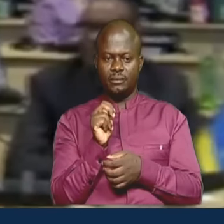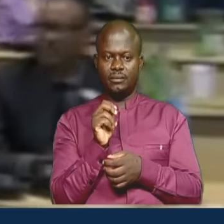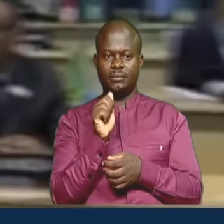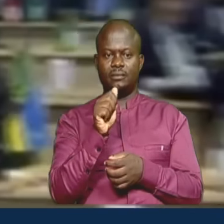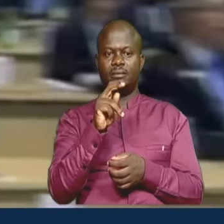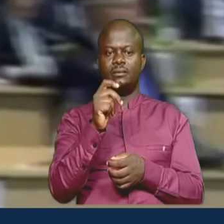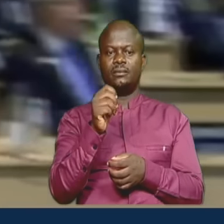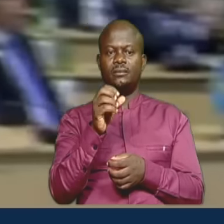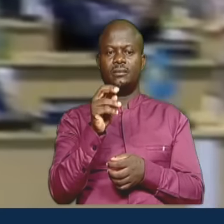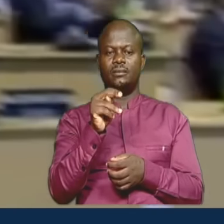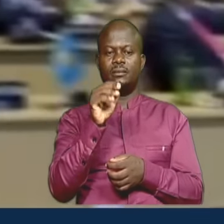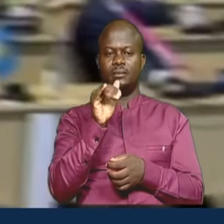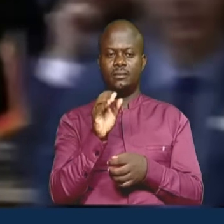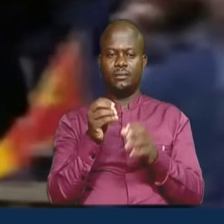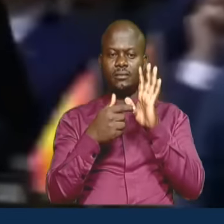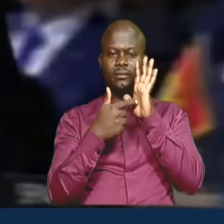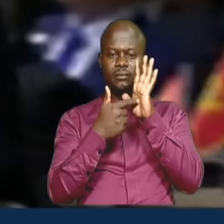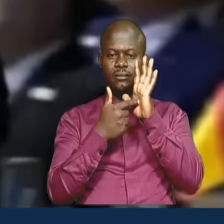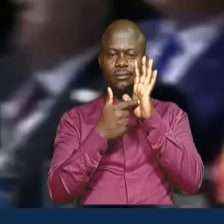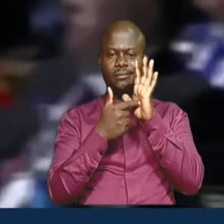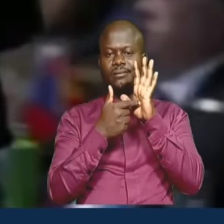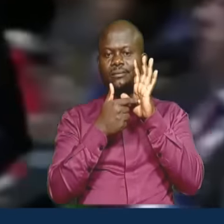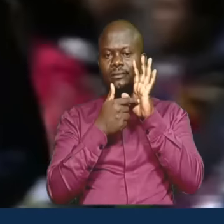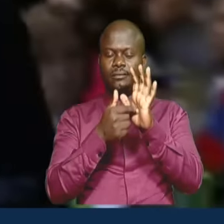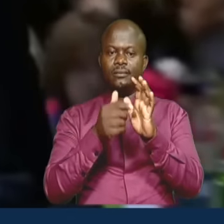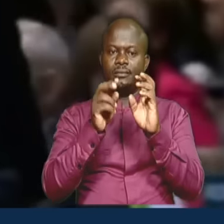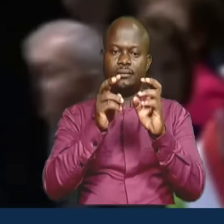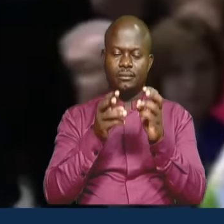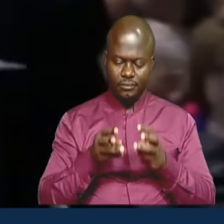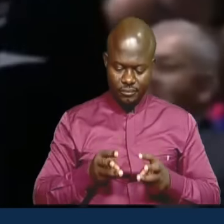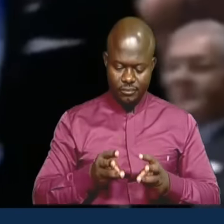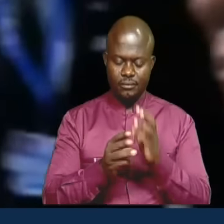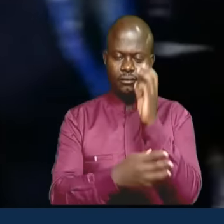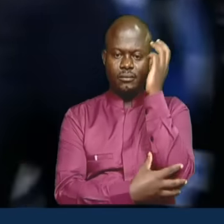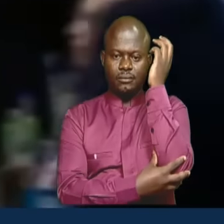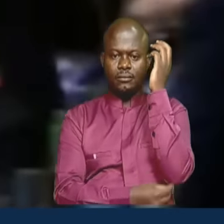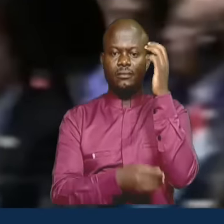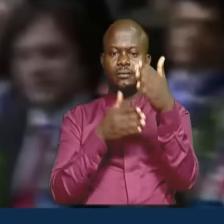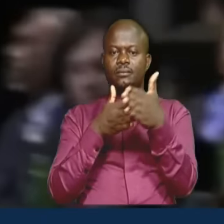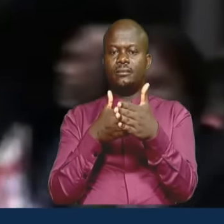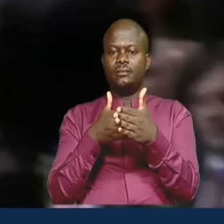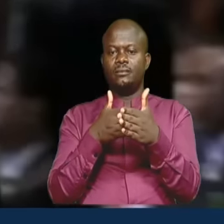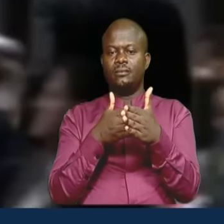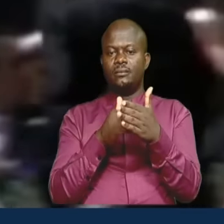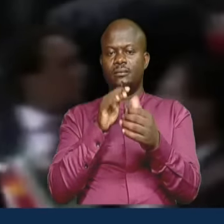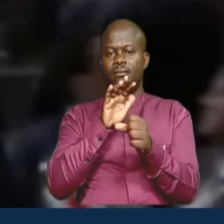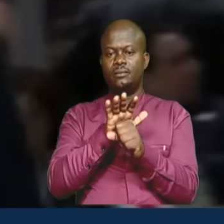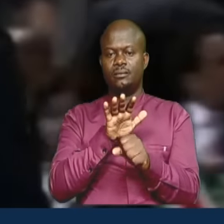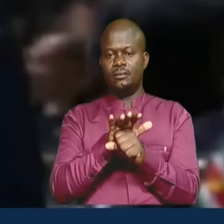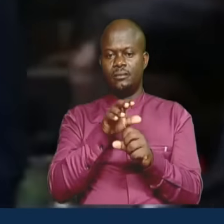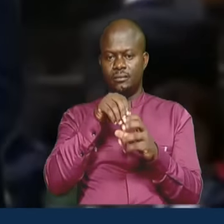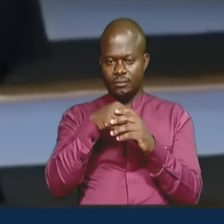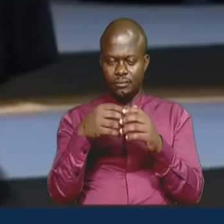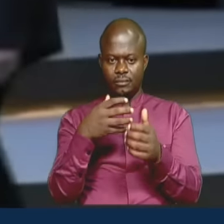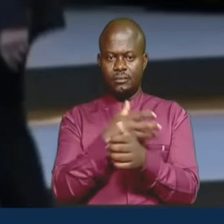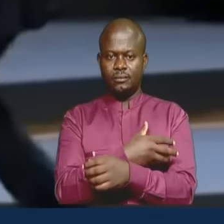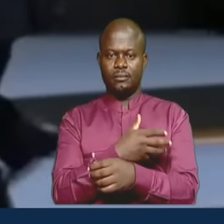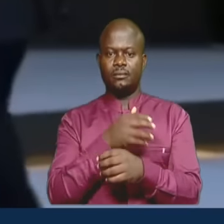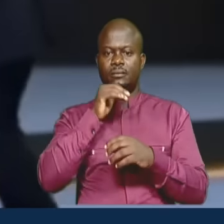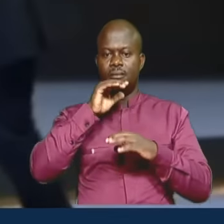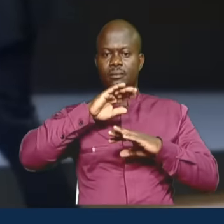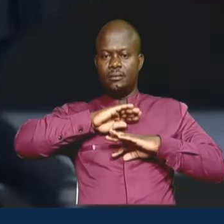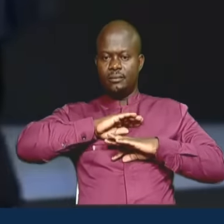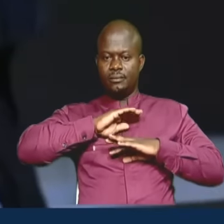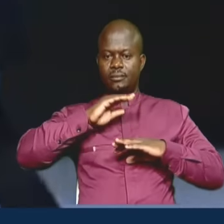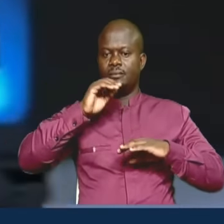Antonio Guterres yagaragaje ko ibihugu biri mu nzira y'amajyambere bikomeje guhura n'inzitizi zitandukanye zirimo n'ubushobozi budahagije bwo kuba